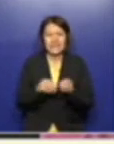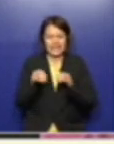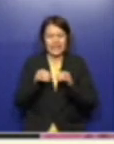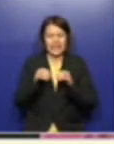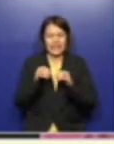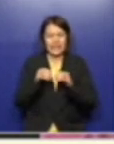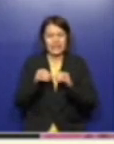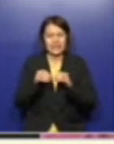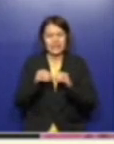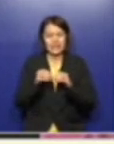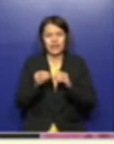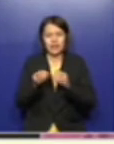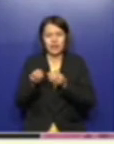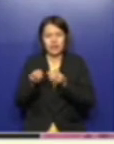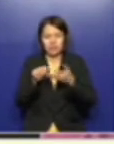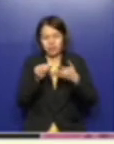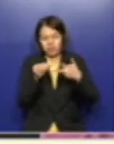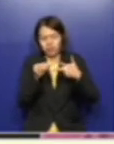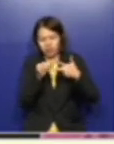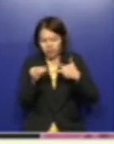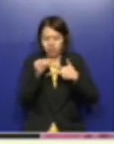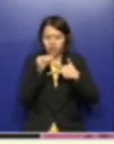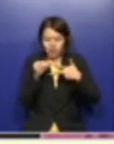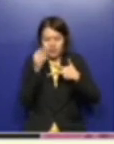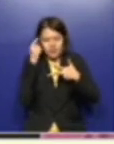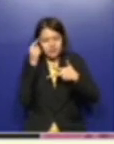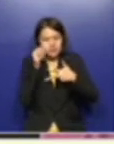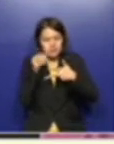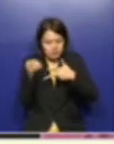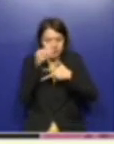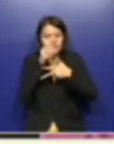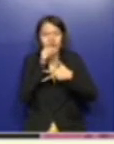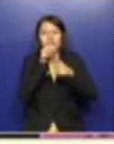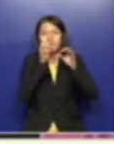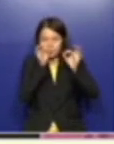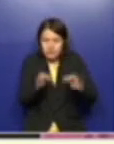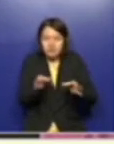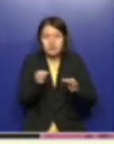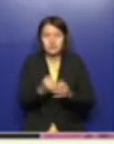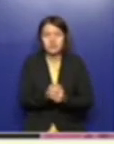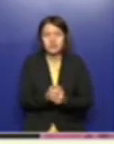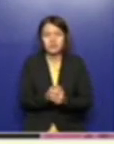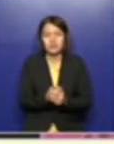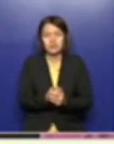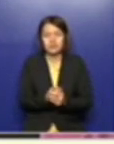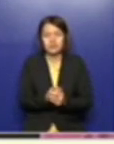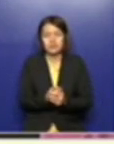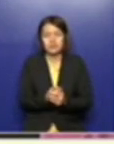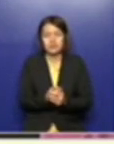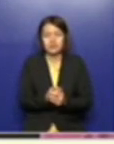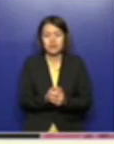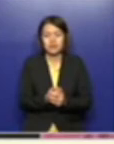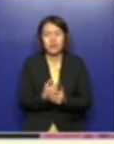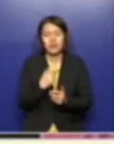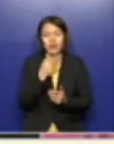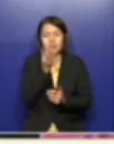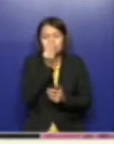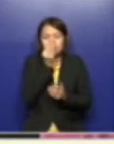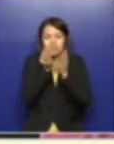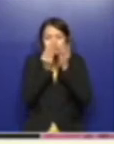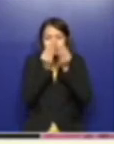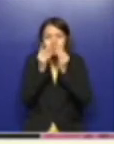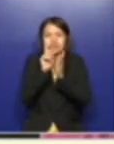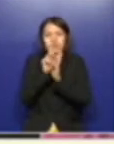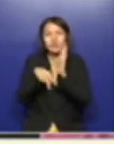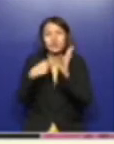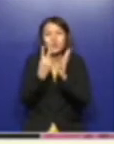ศาลอุทธรณ์ฎีกาก็จะตัดสินอีกรอบหนึ่งว่าศาลได้ตัดสินในเนื้อหาของคำตัดสินผมไปนั่งฟังด้วย2ชั่วโมงก